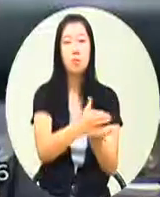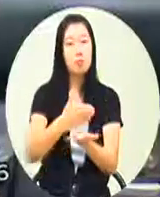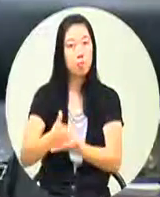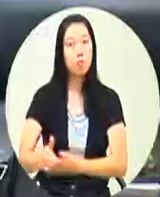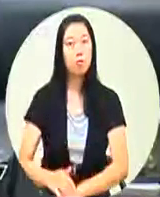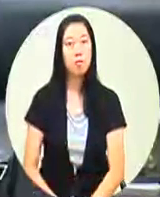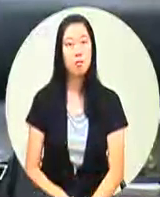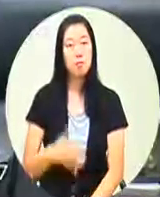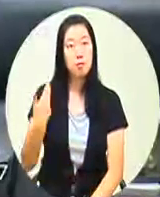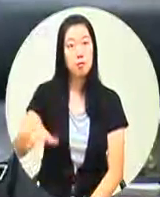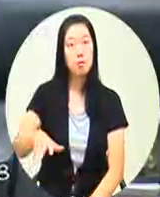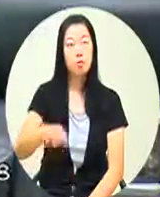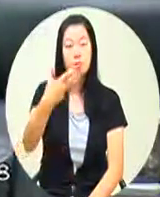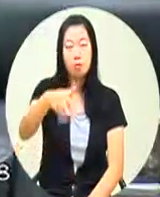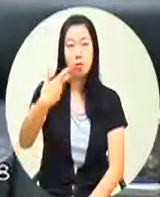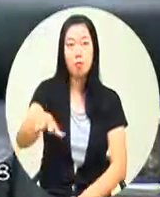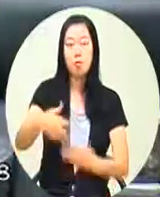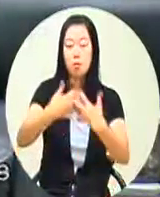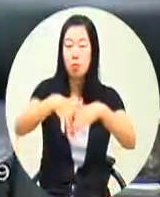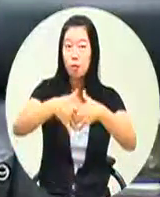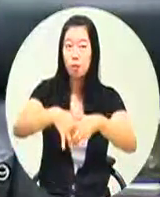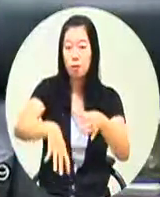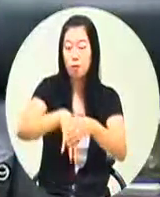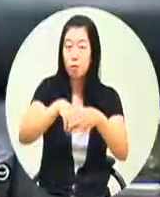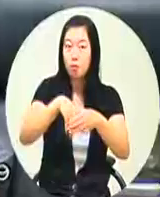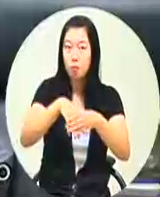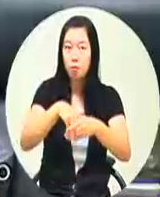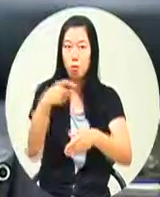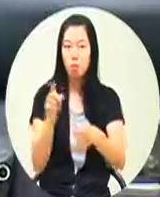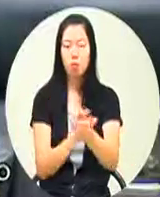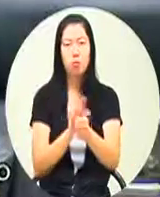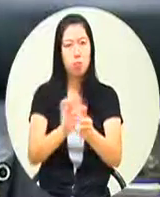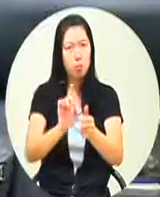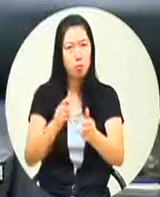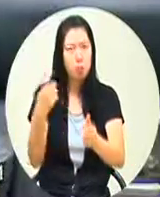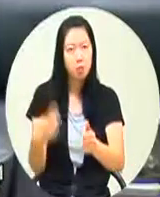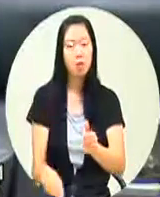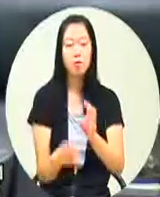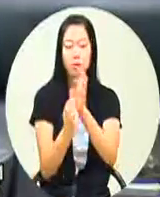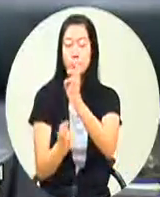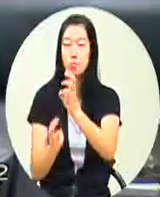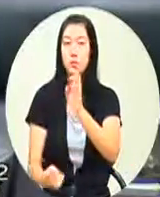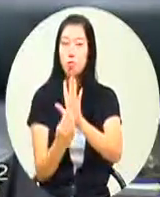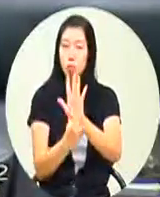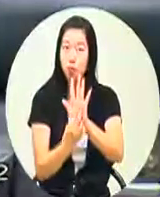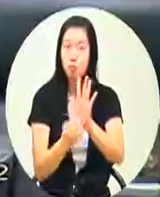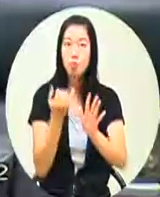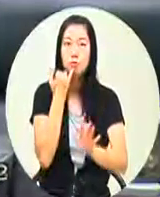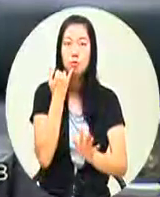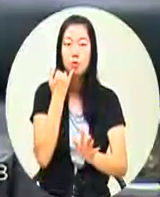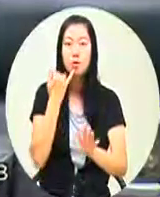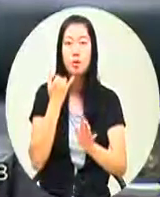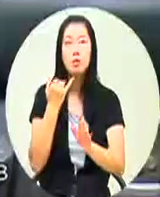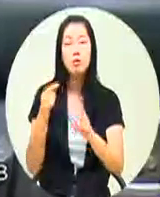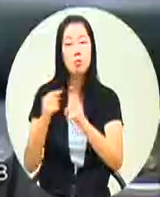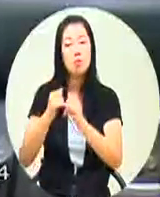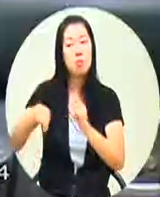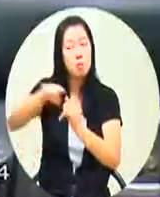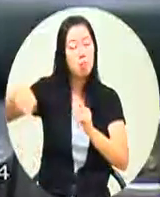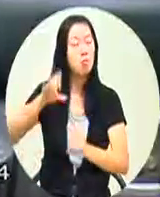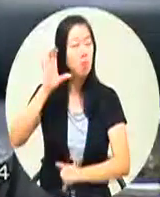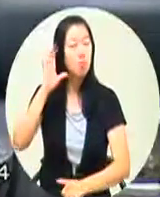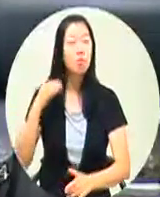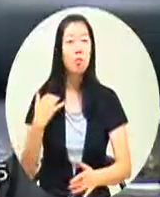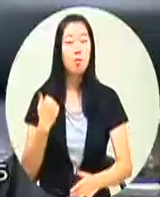抽水站的功能到底是怎么样？我觉得局长你有必要再说明一下，让民众清楚到底什么时候开